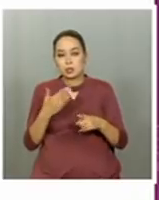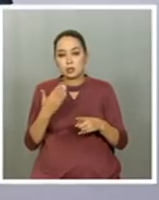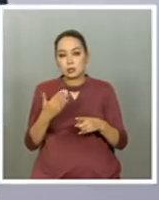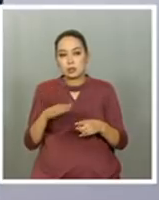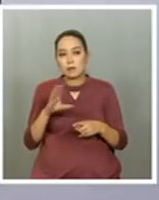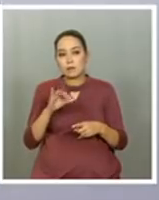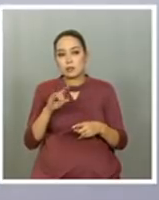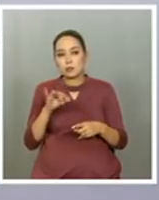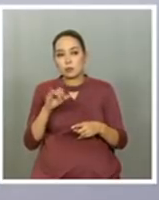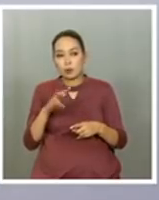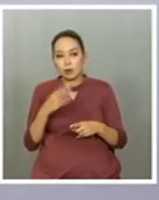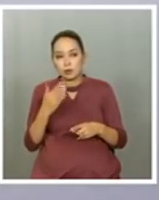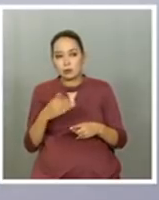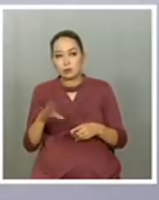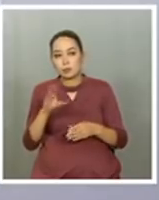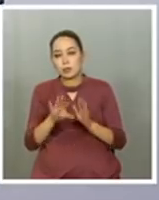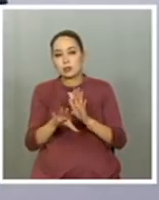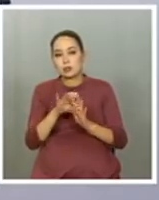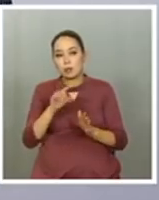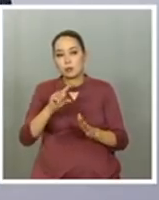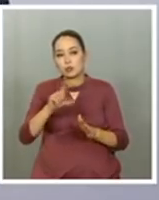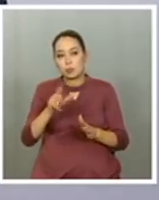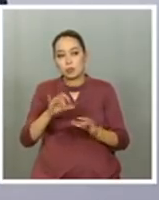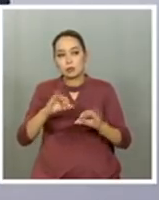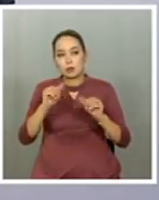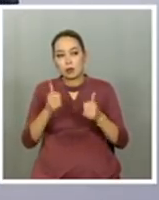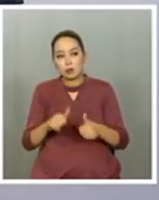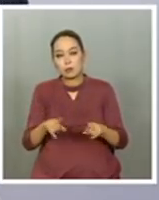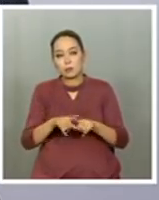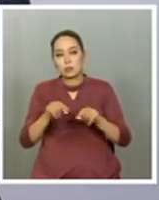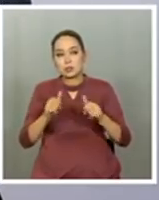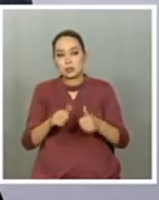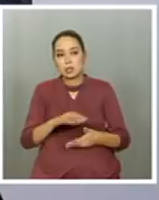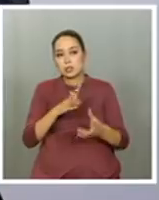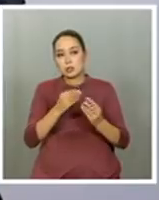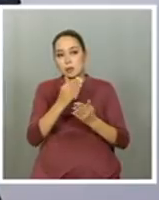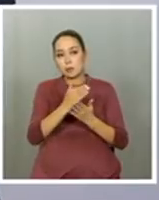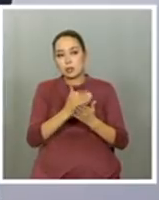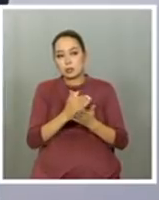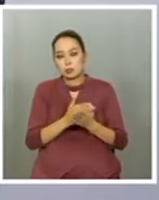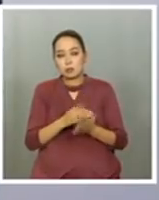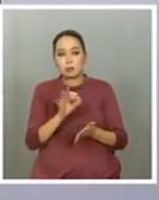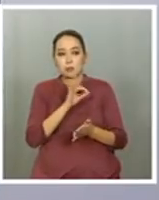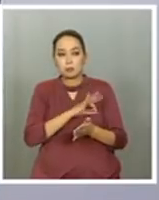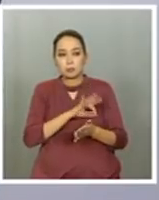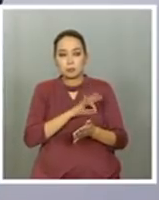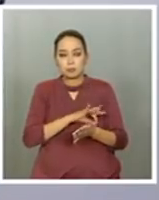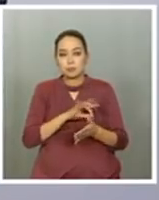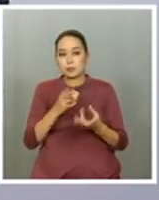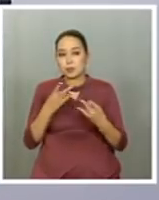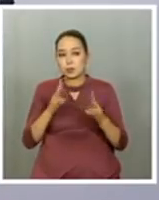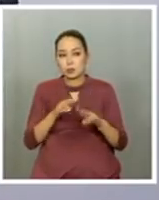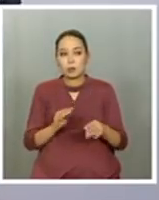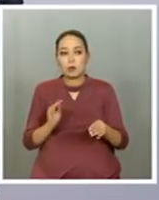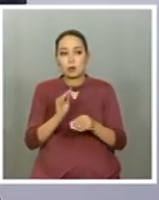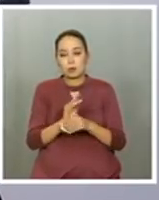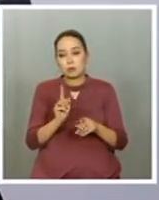құрастырушылар, таңдалған шаблондар мен рәсімдеу стильдері негізінде бағдарламалауды пайдаланбай-ақ қосымшалар